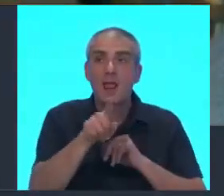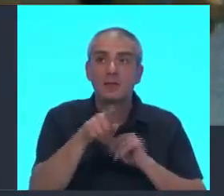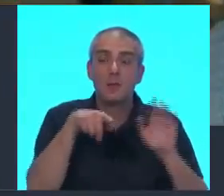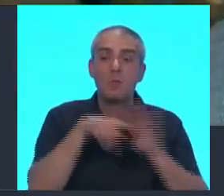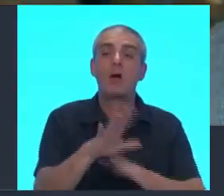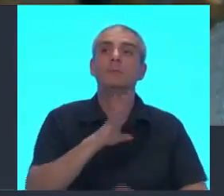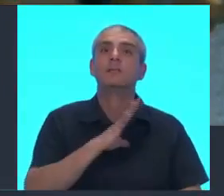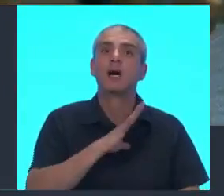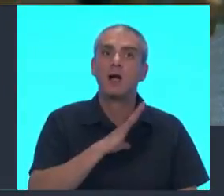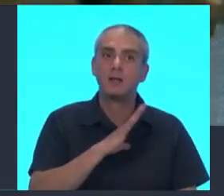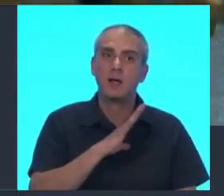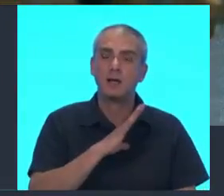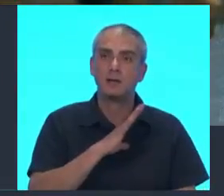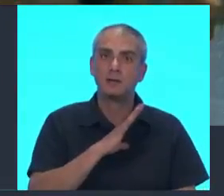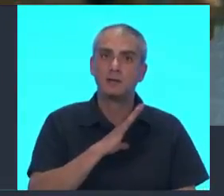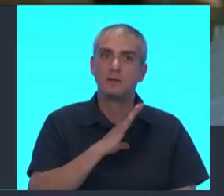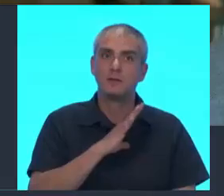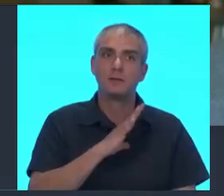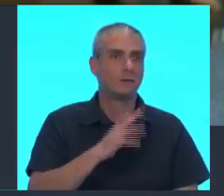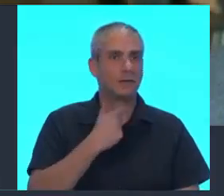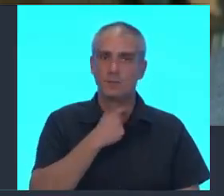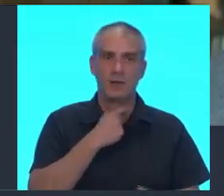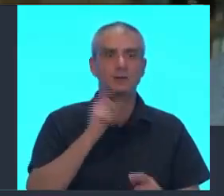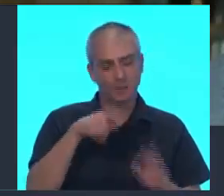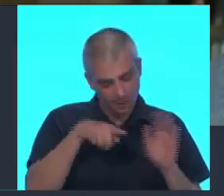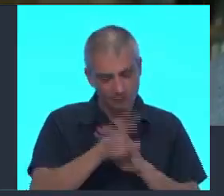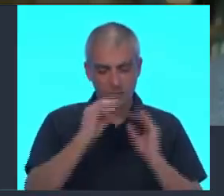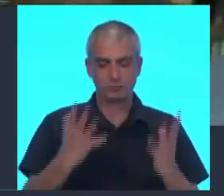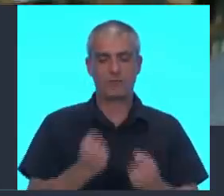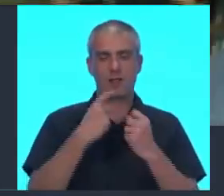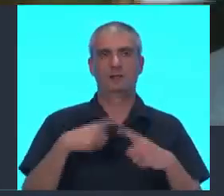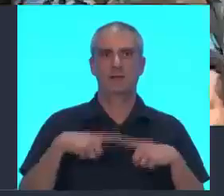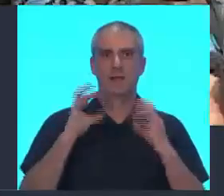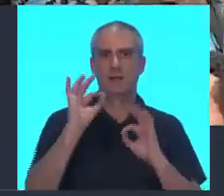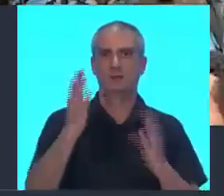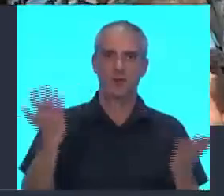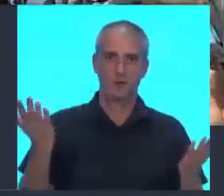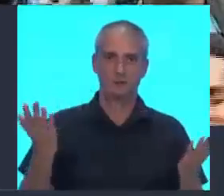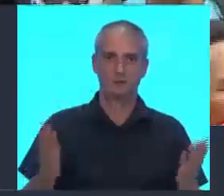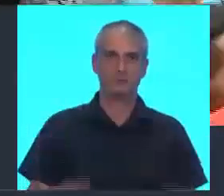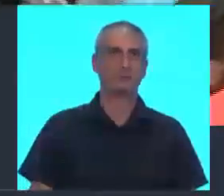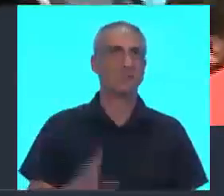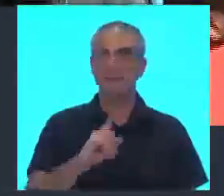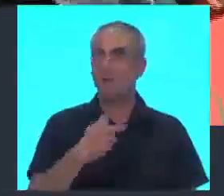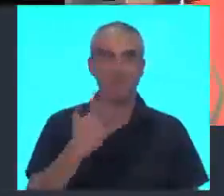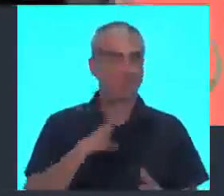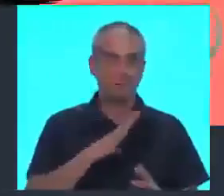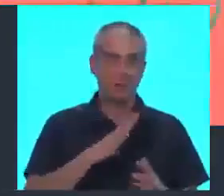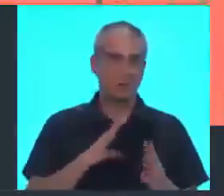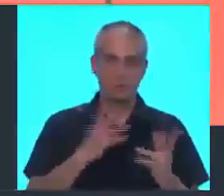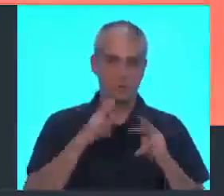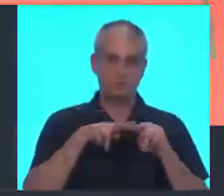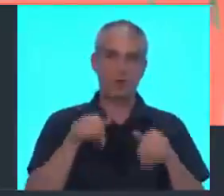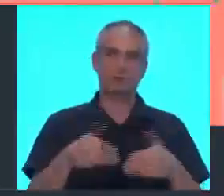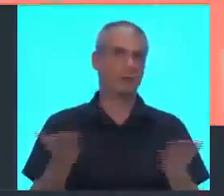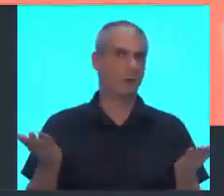away from danger has no choice but to run to save his life. If they are not threatened, why would they